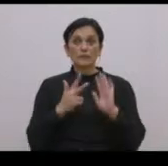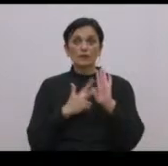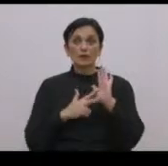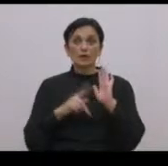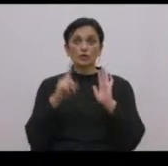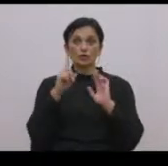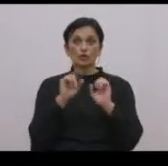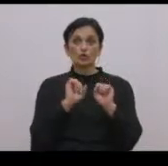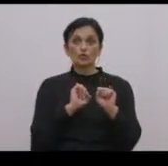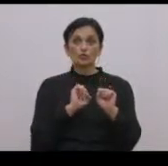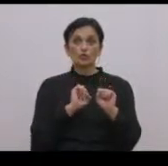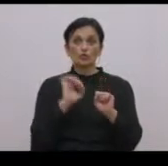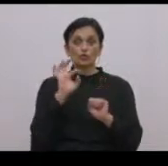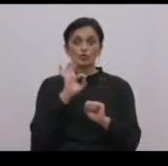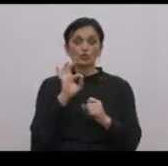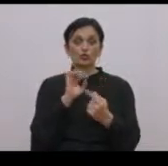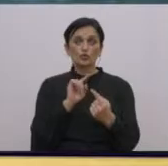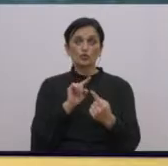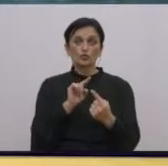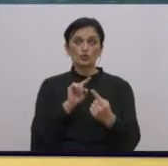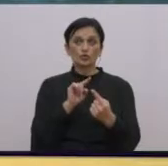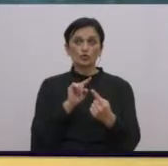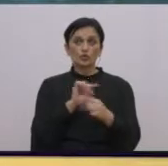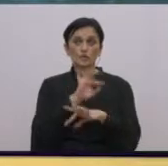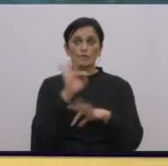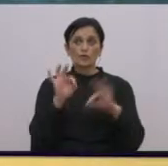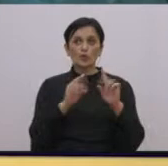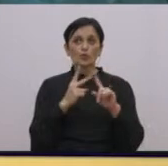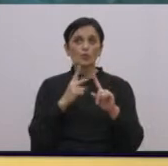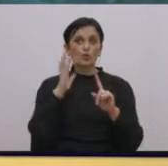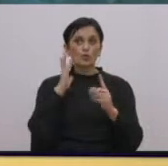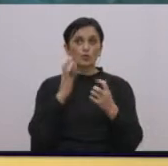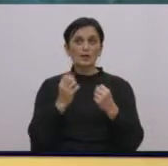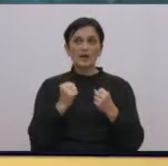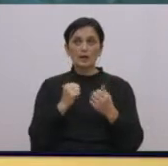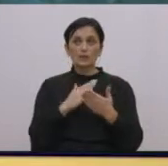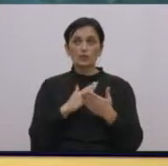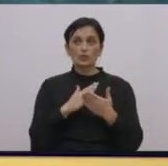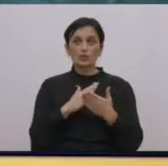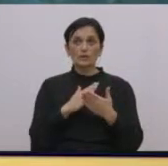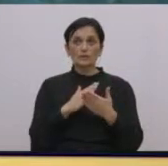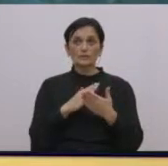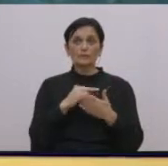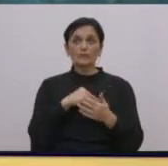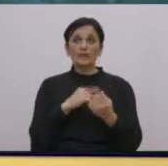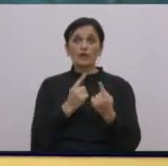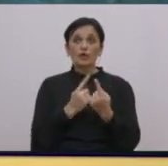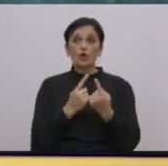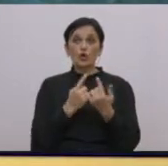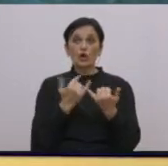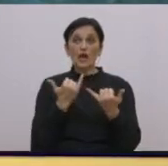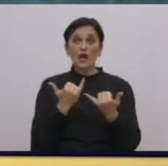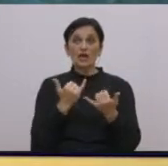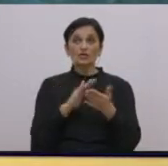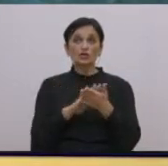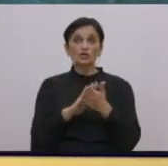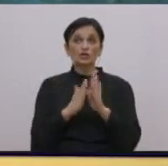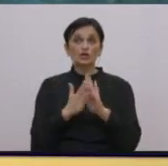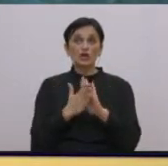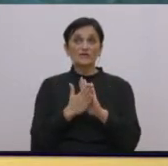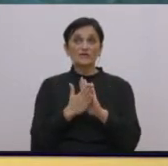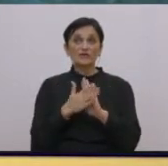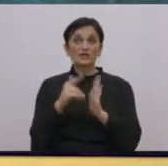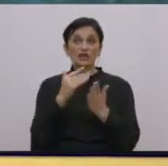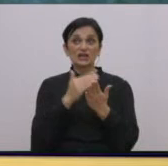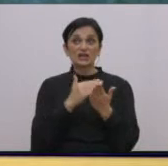Otmozda, Erti Mohre, Nulitina Amdegi, proiecte Meori Mosmeit Mirebuli. Colegii voi, Ahlaru Shev Taftet,